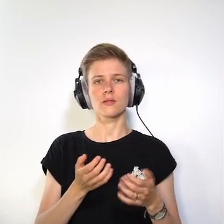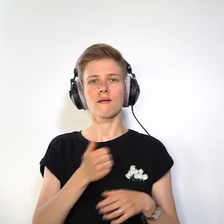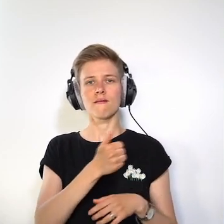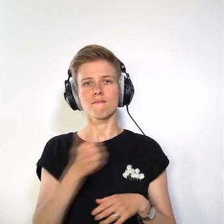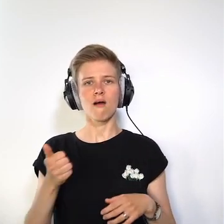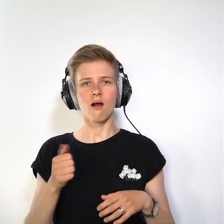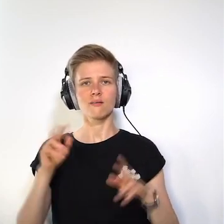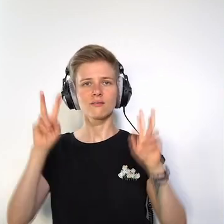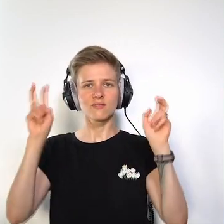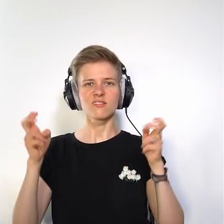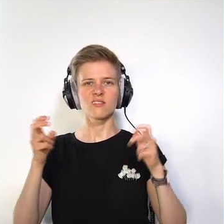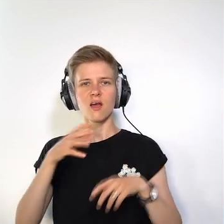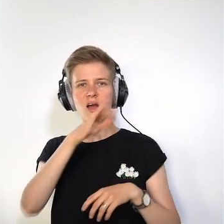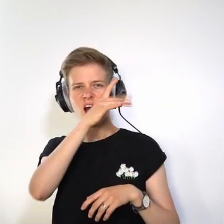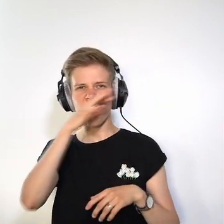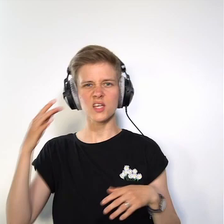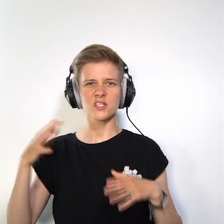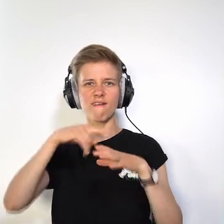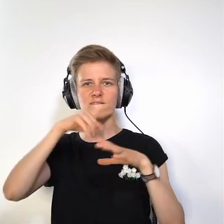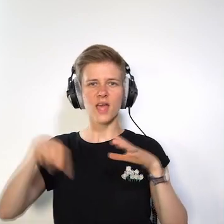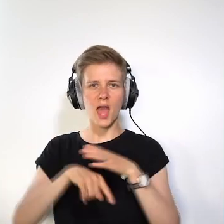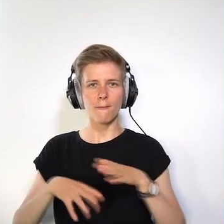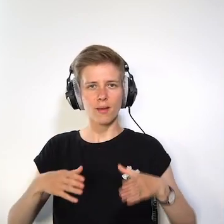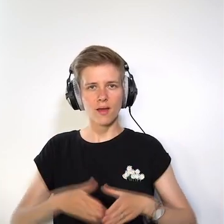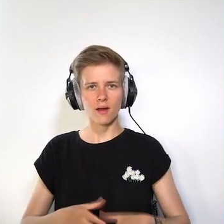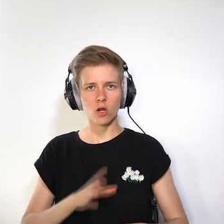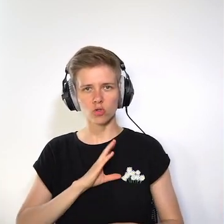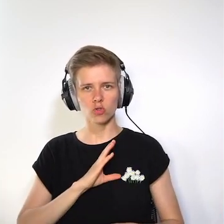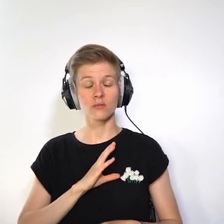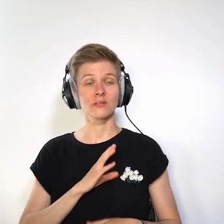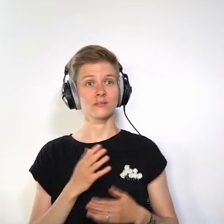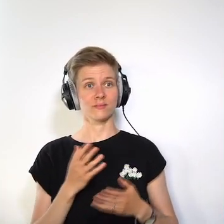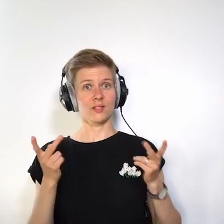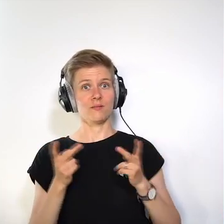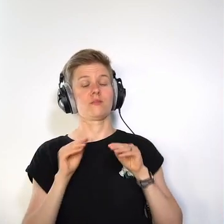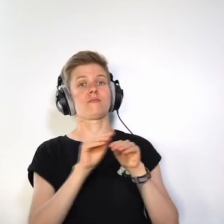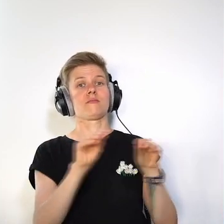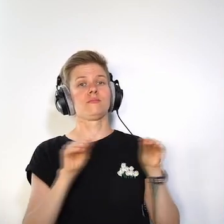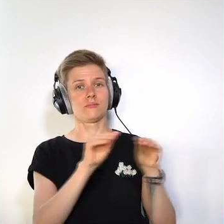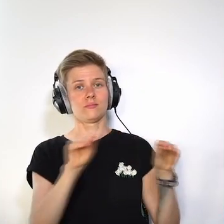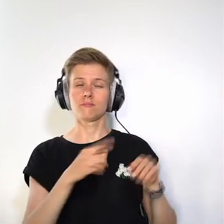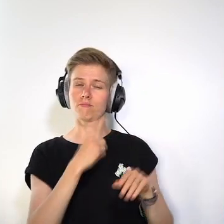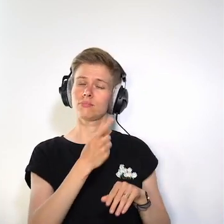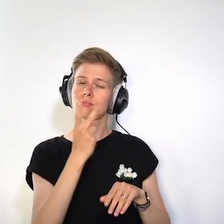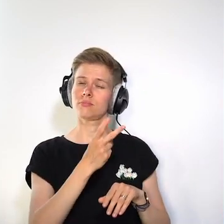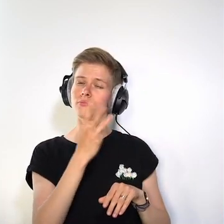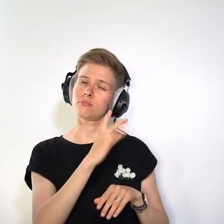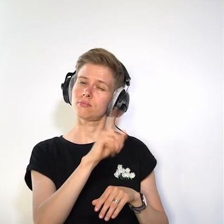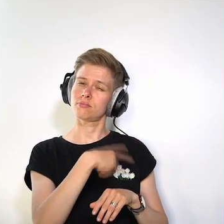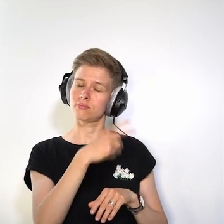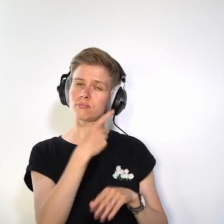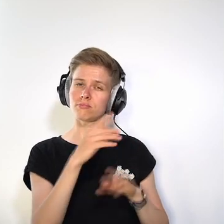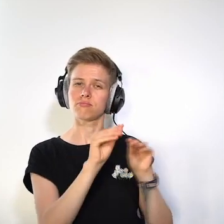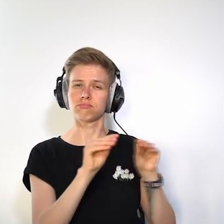haiseva viemäri. Ja tällaista oppia, kun on opetettu vuosikymmeniä psykoanalyysin